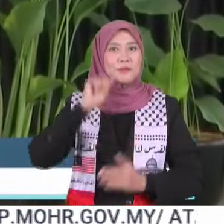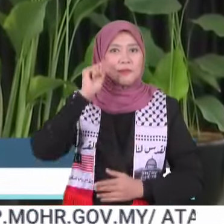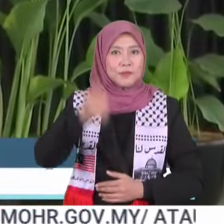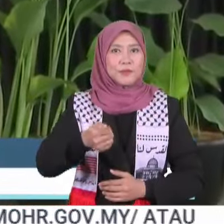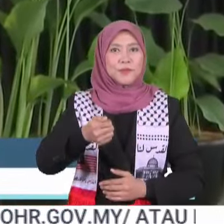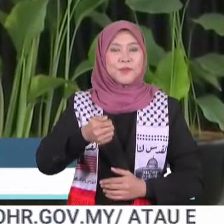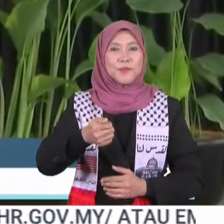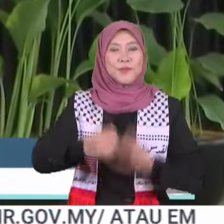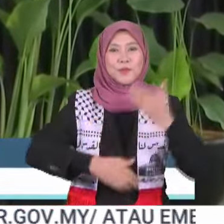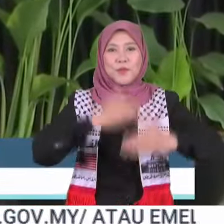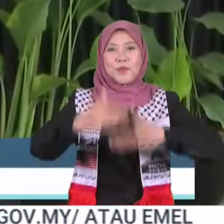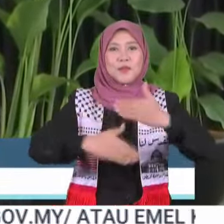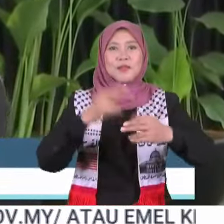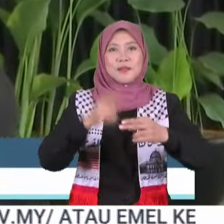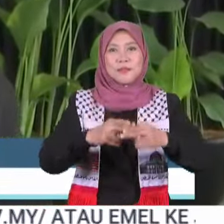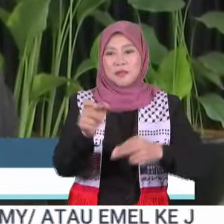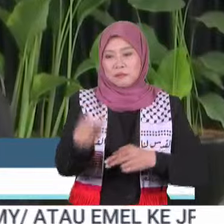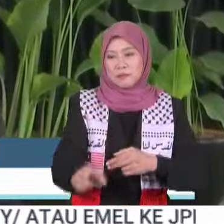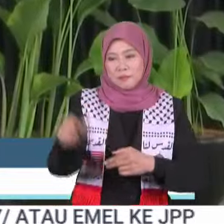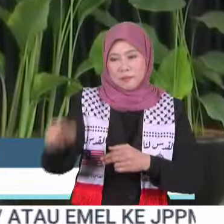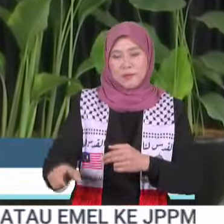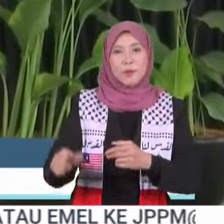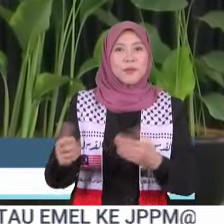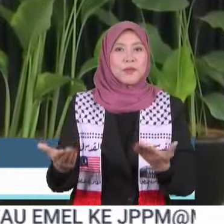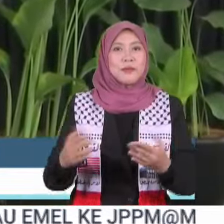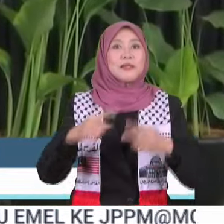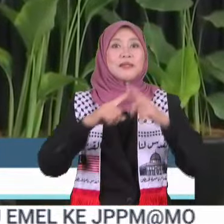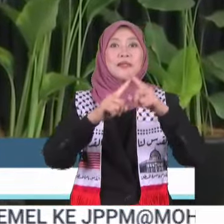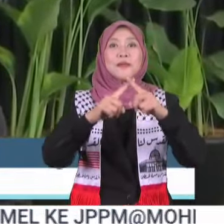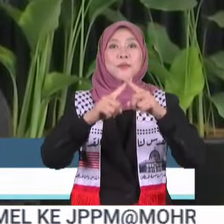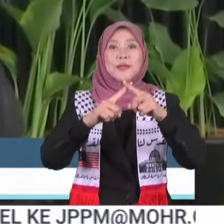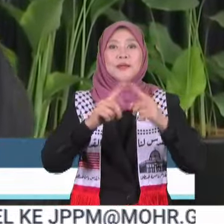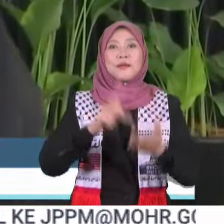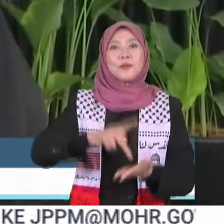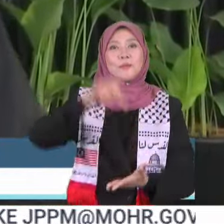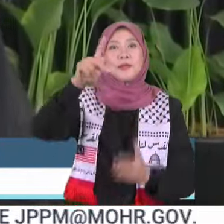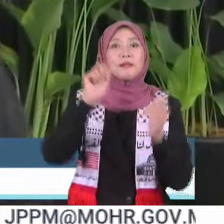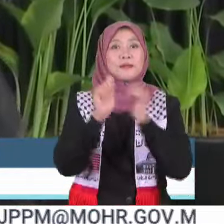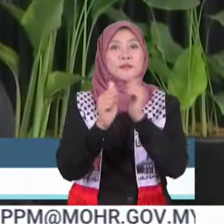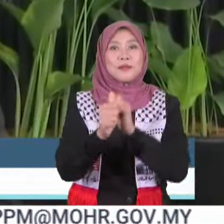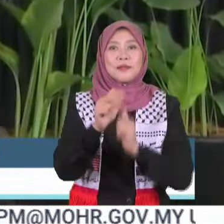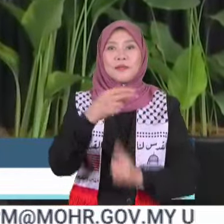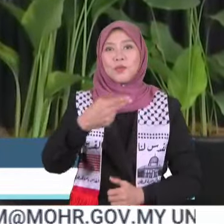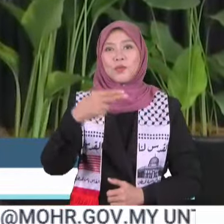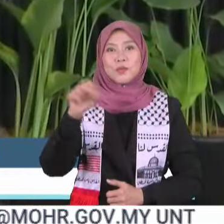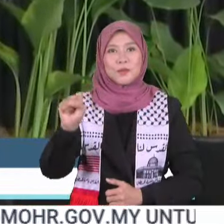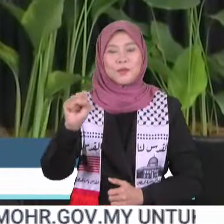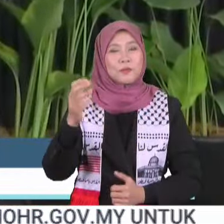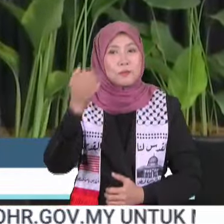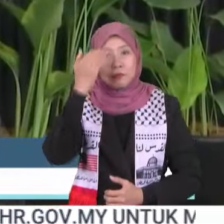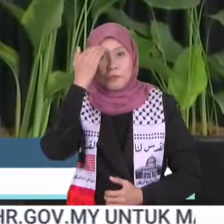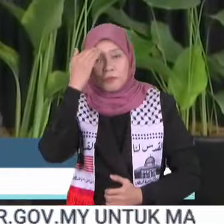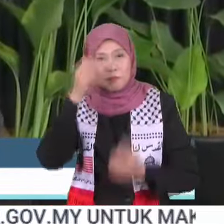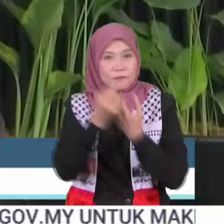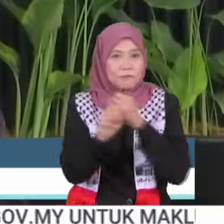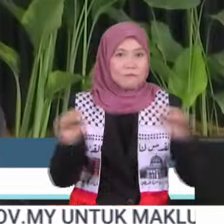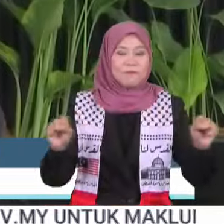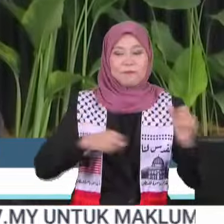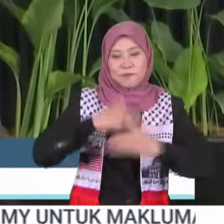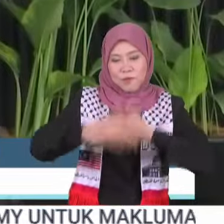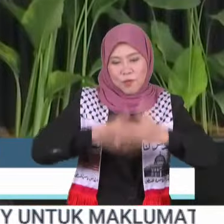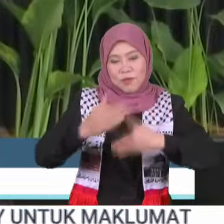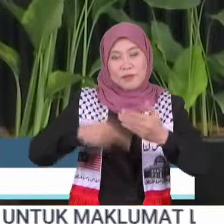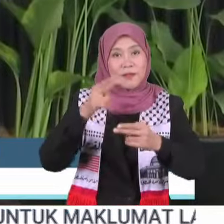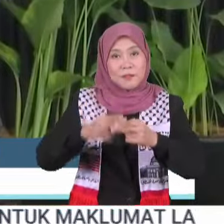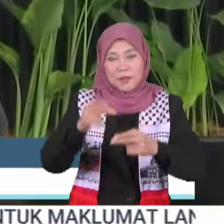dengan bermulanya proses penamaan calon di Dewan Serbaguna dan Kompleks Sukan Daerah Hulu Selangor. Bagi mengetahui persiapan proses